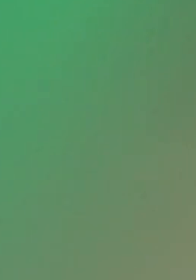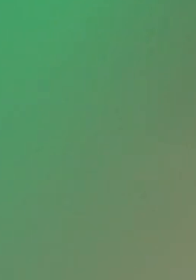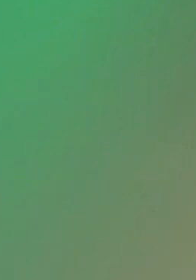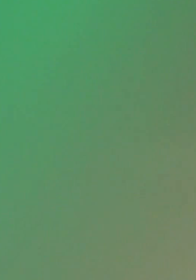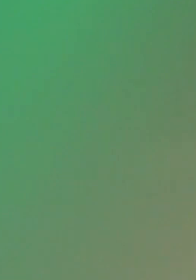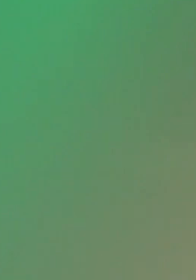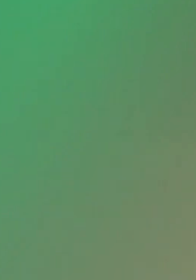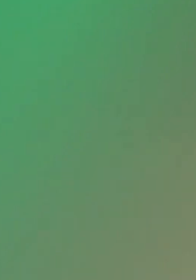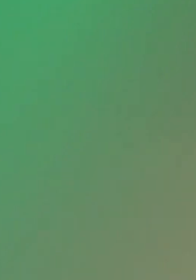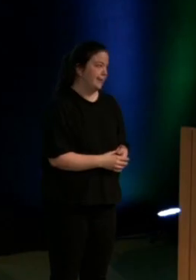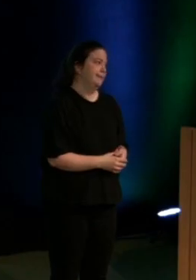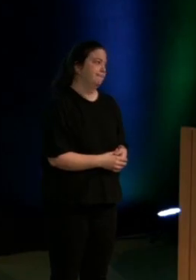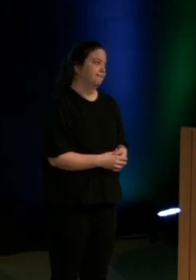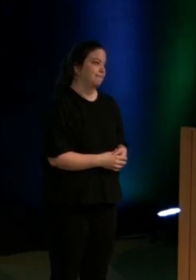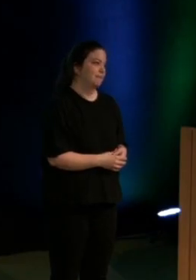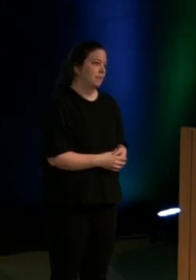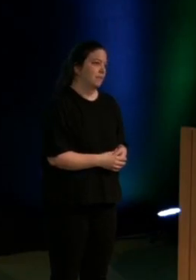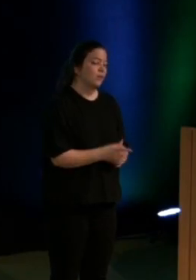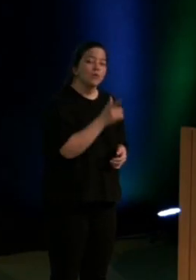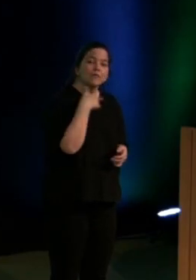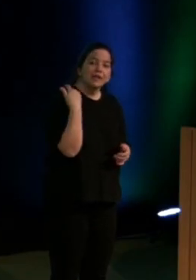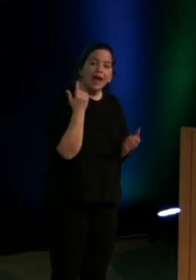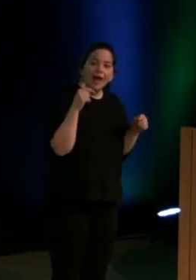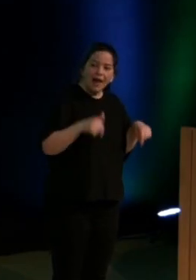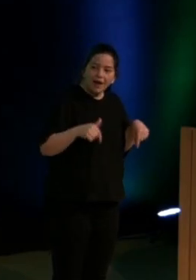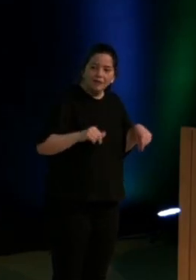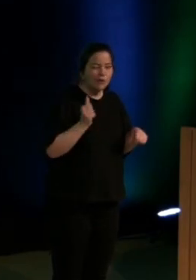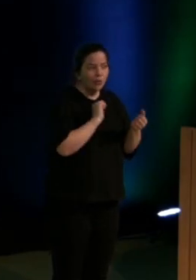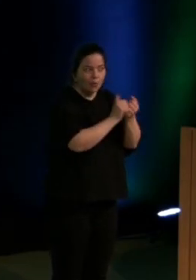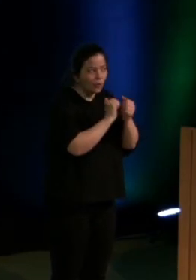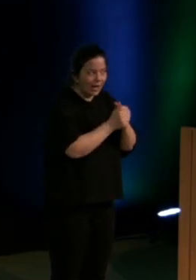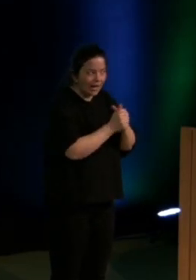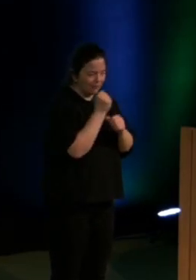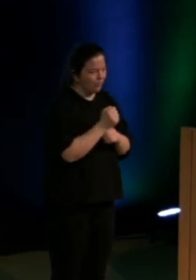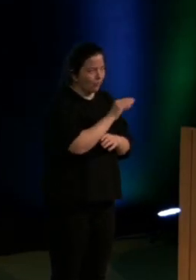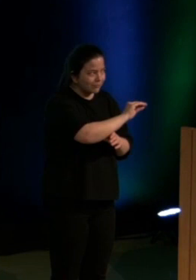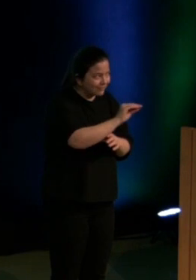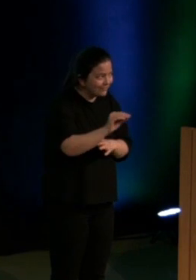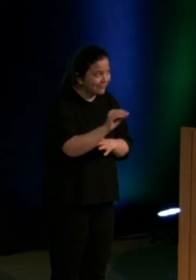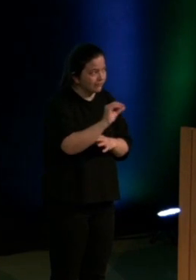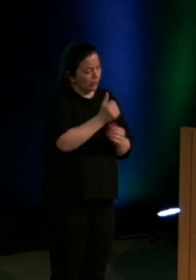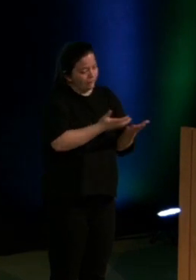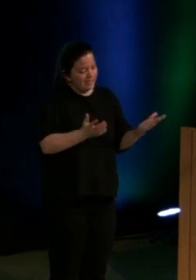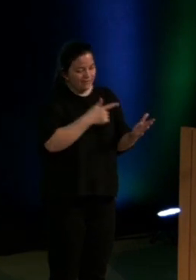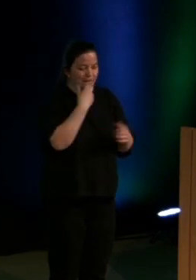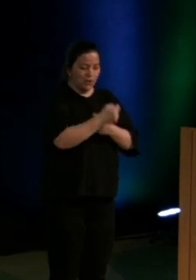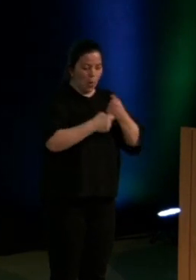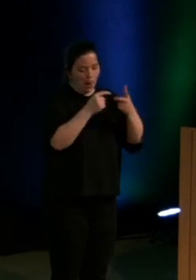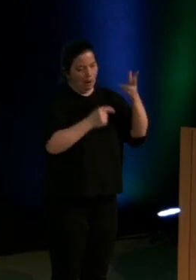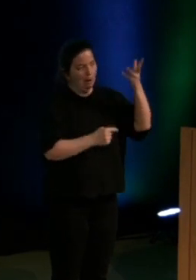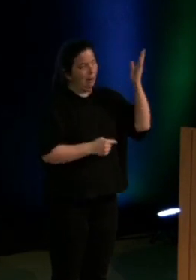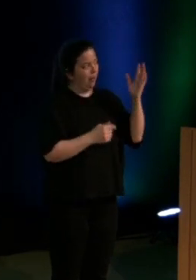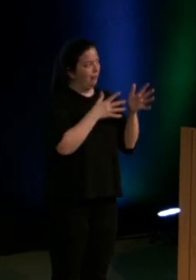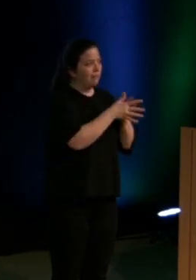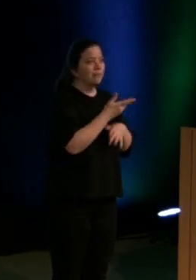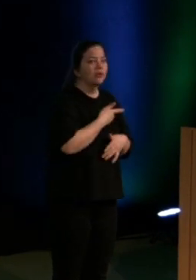atter nei så er vi ikke her for å konkurrere det skal jeg si for å vise fram alt vi gjør og får til